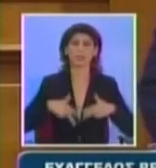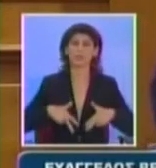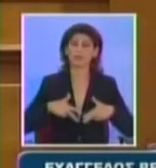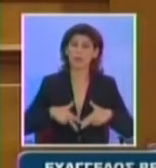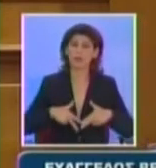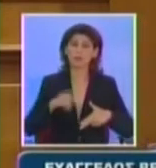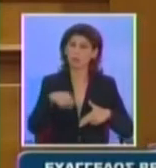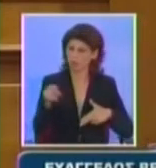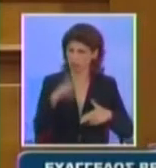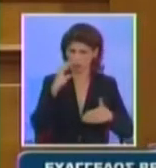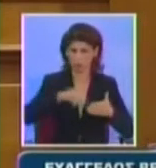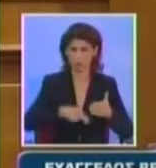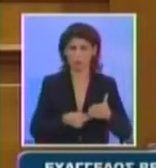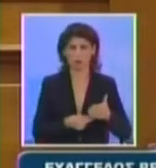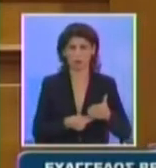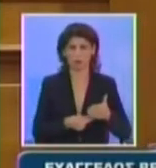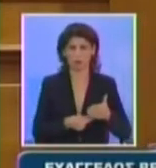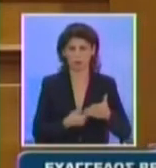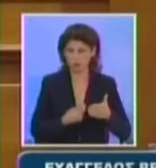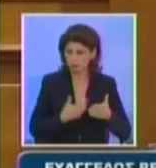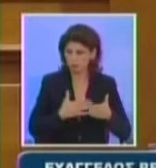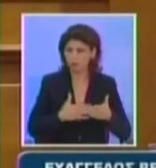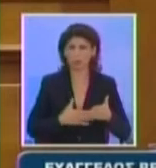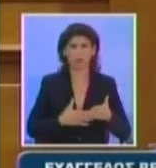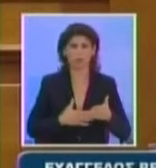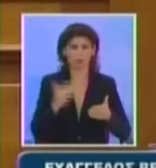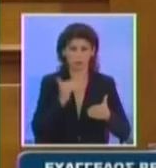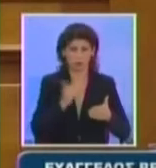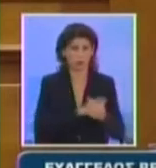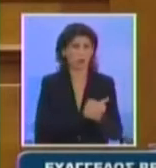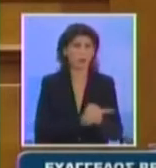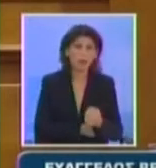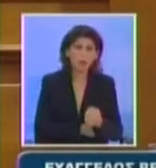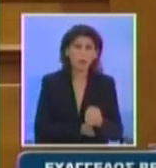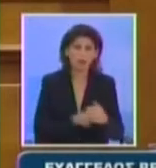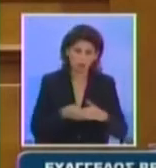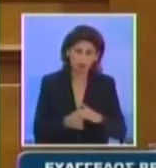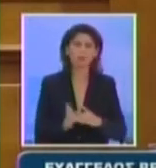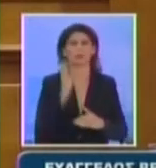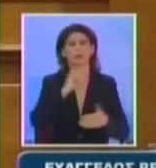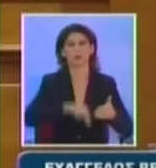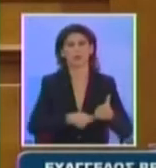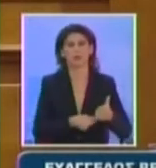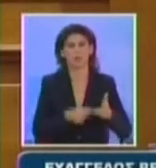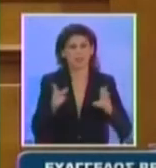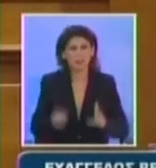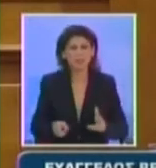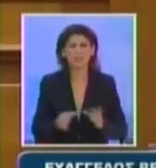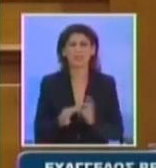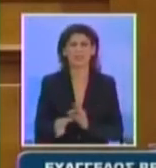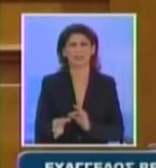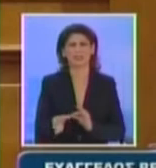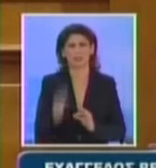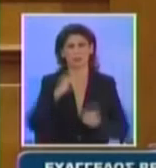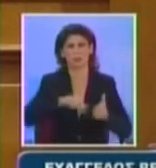θα ακυρώσει το μνημόνιο. Μα εμείς θέλουμε το ταχύτερο δυνατό να βγούμε από το μνημόνιο, να έχει πάψει να ισχύει το